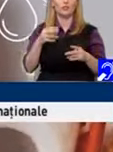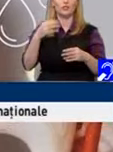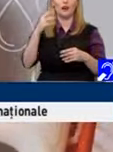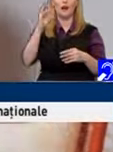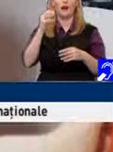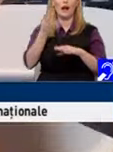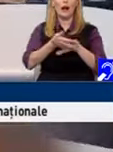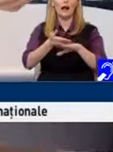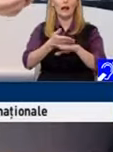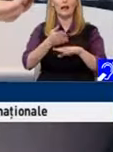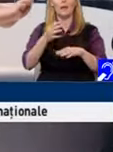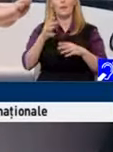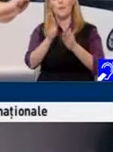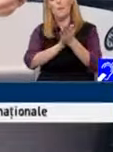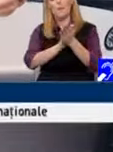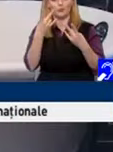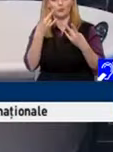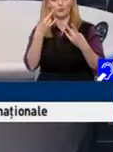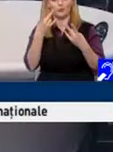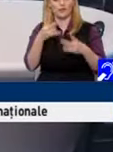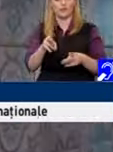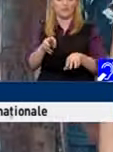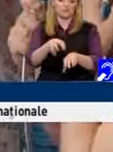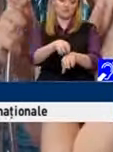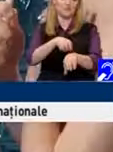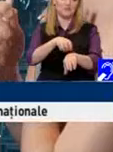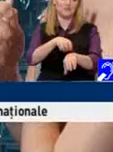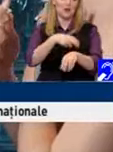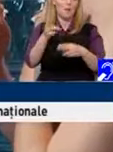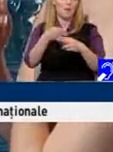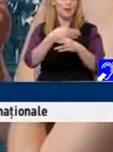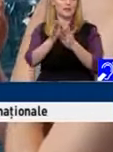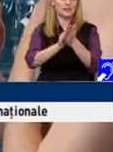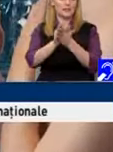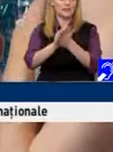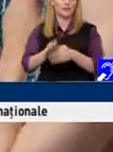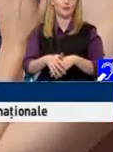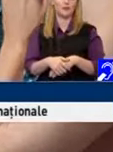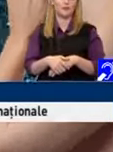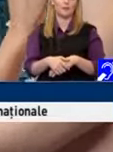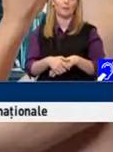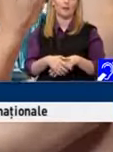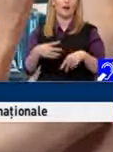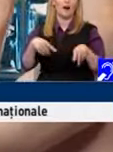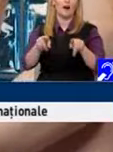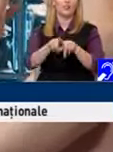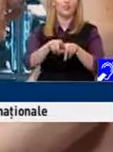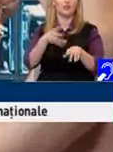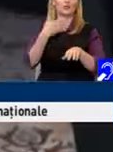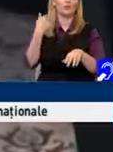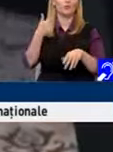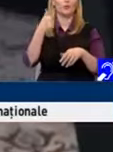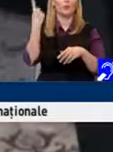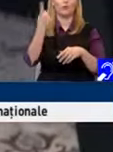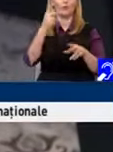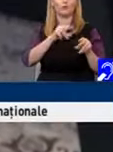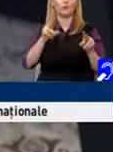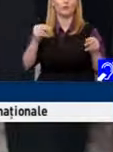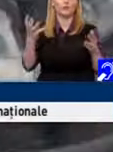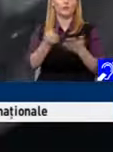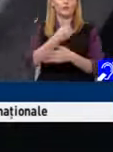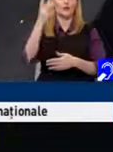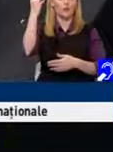ras, gel sau săpun. În plus, este produs în proporție de 97% din materiale reciclabile. Dar acesta nu e unicul succes obținut de